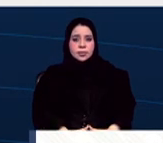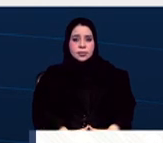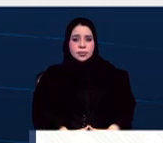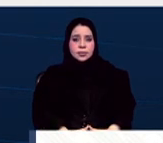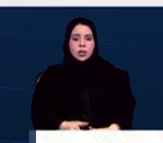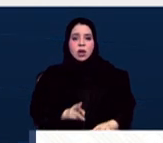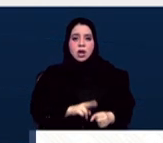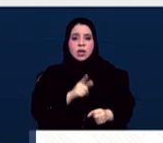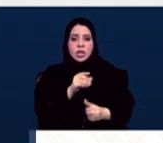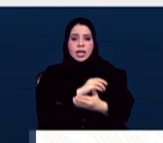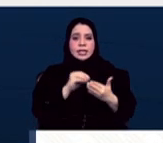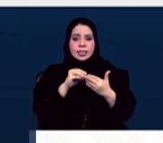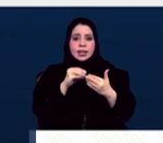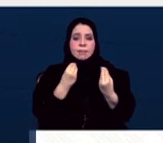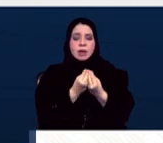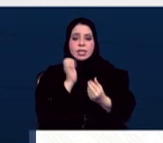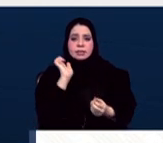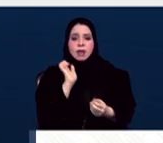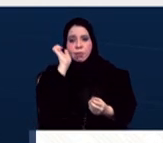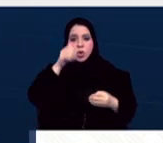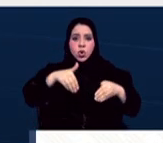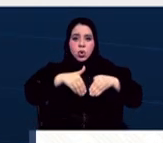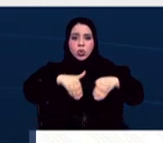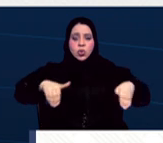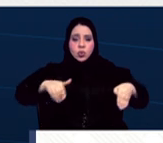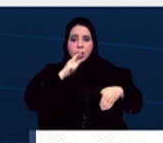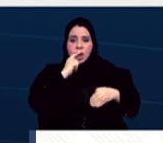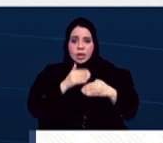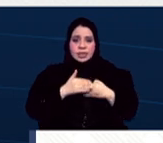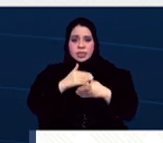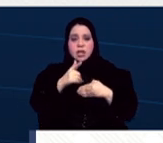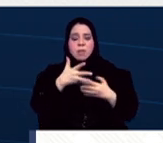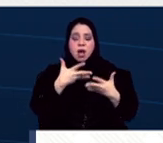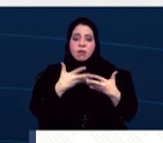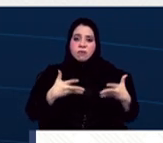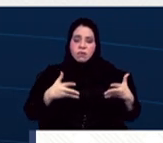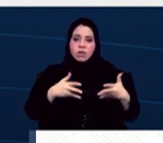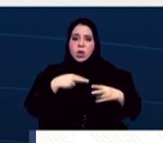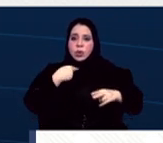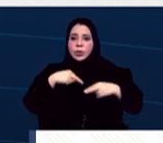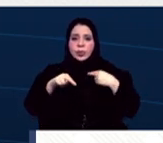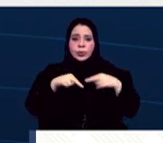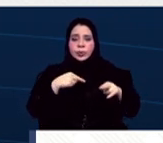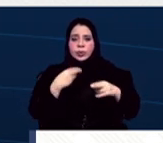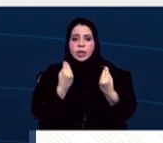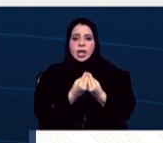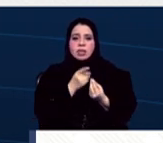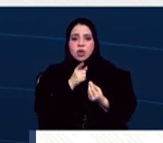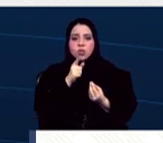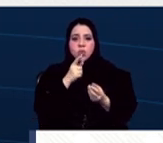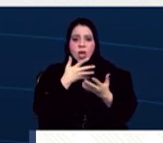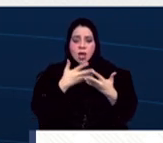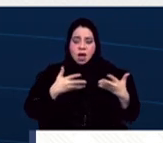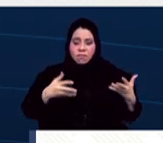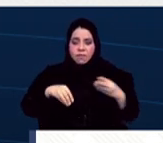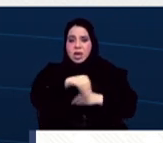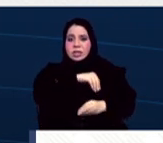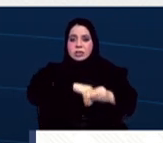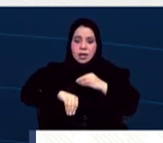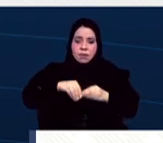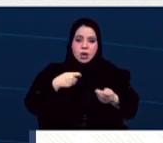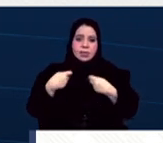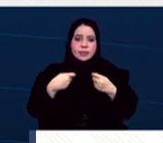العالميه في تعزيز التعاون والتنسيق لتامين الحدود وضمان الاستدامه في سلاسل